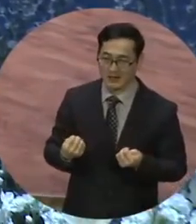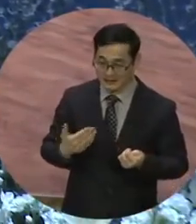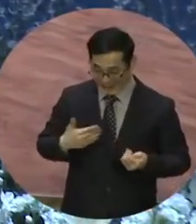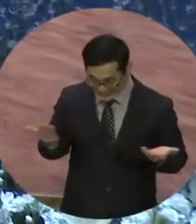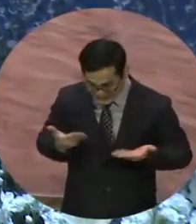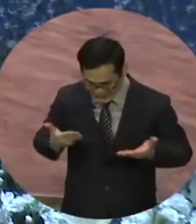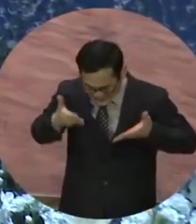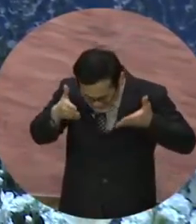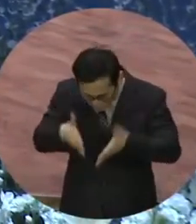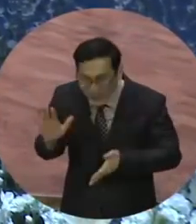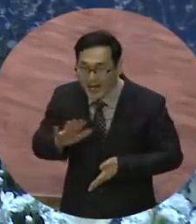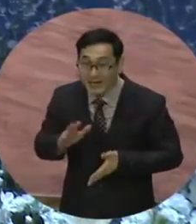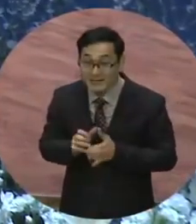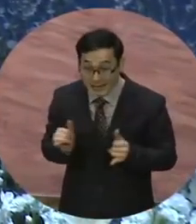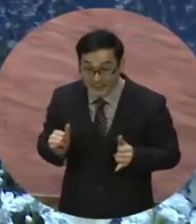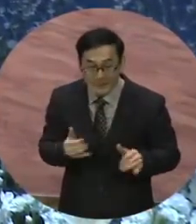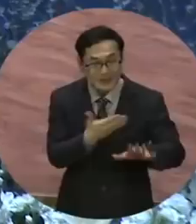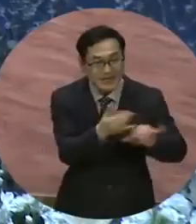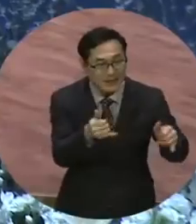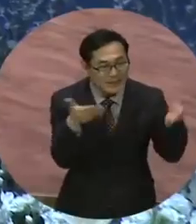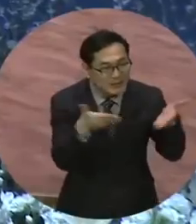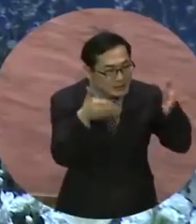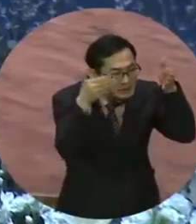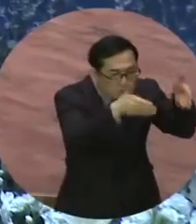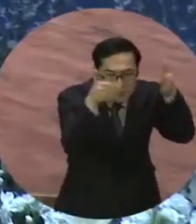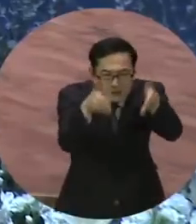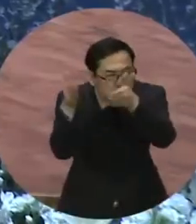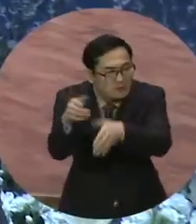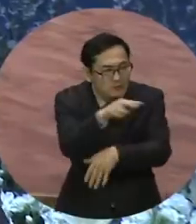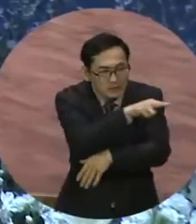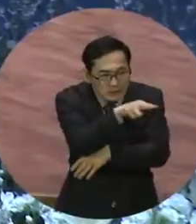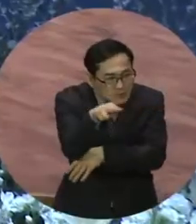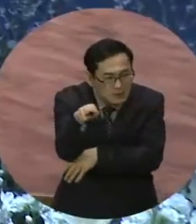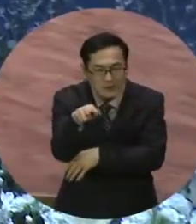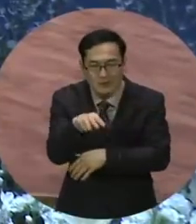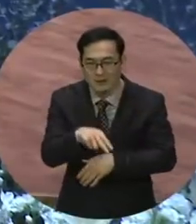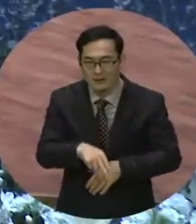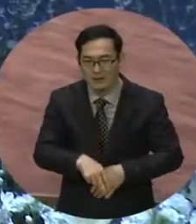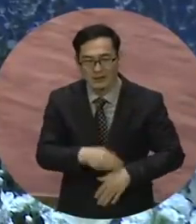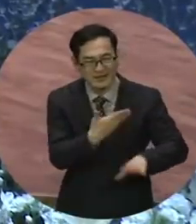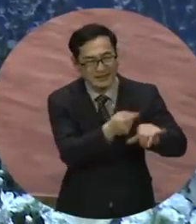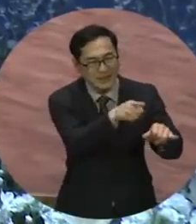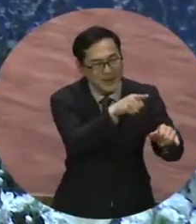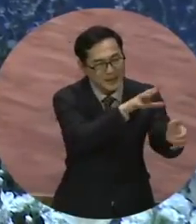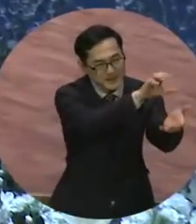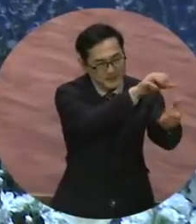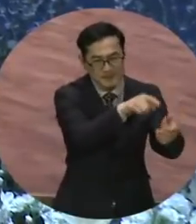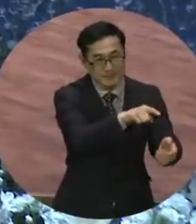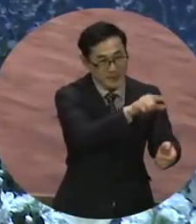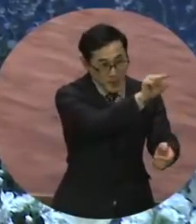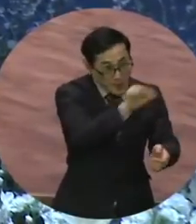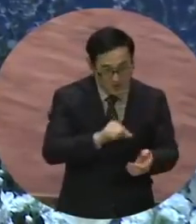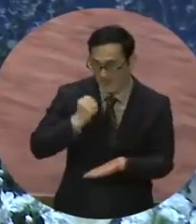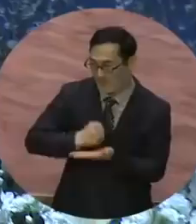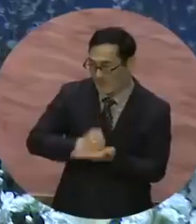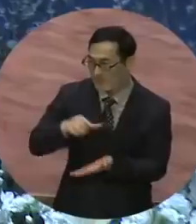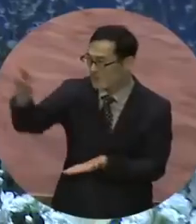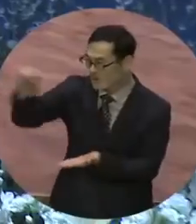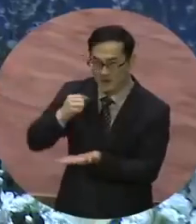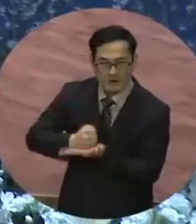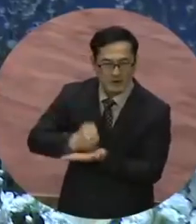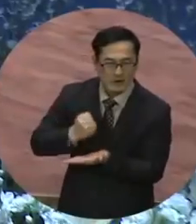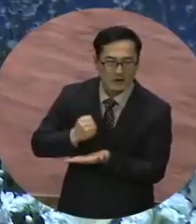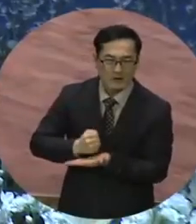태만한 사람. 자기 일은 충실하지 않은 사람, 남의 일, 남 평가를 잘해. 이렇다 저렇다 이런 말 중 잘